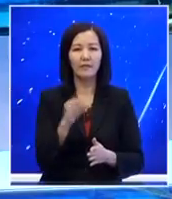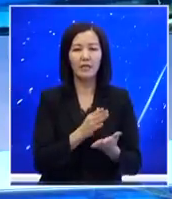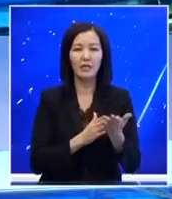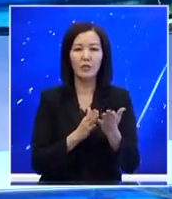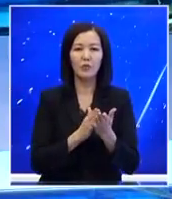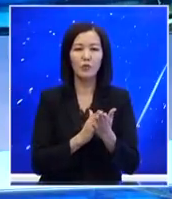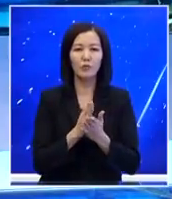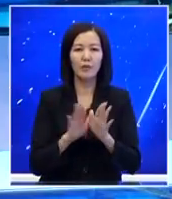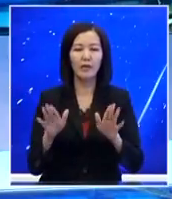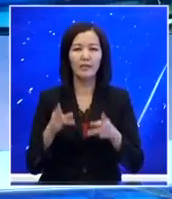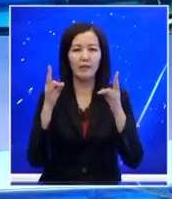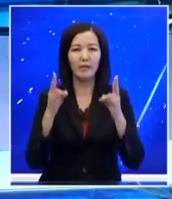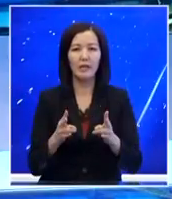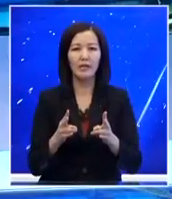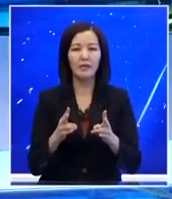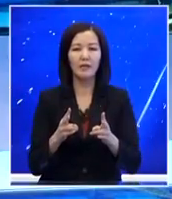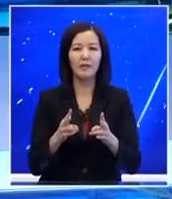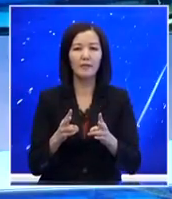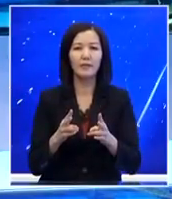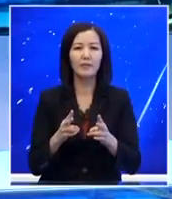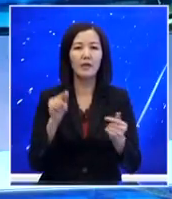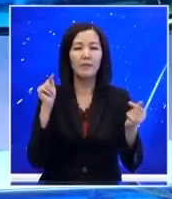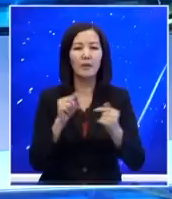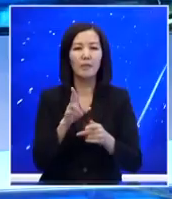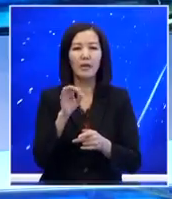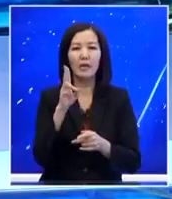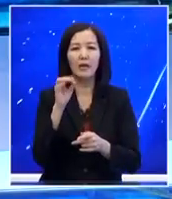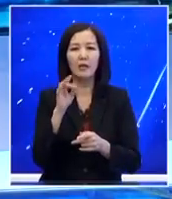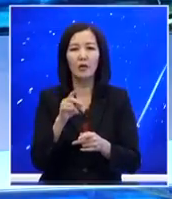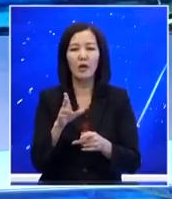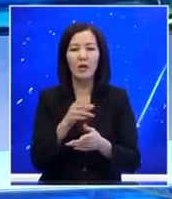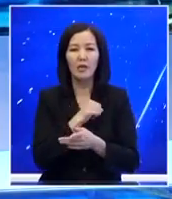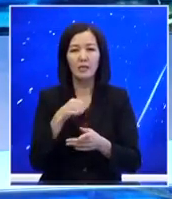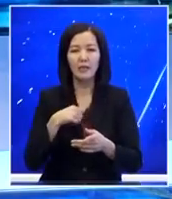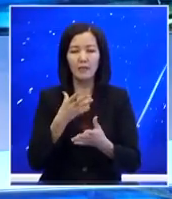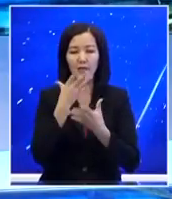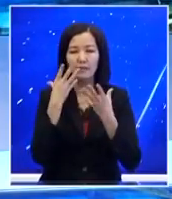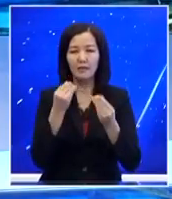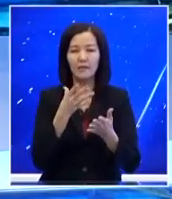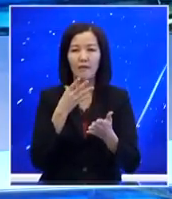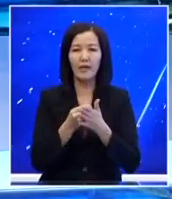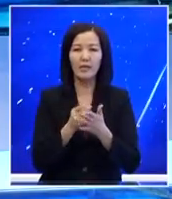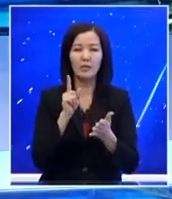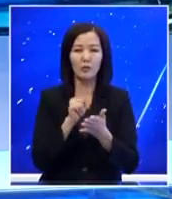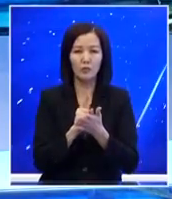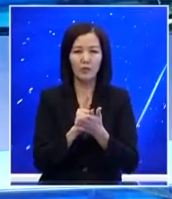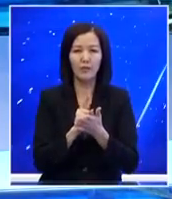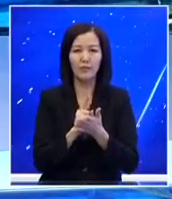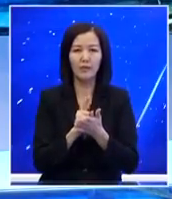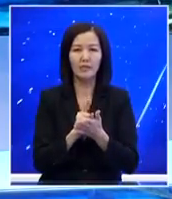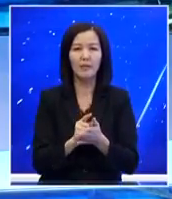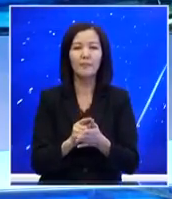службы экстренного реагирования задействованы на борьбе с коронавирусом. Однако не забывают они и о других своих непосредственных